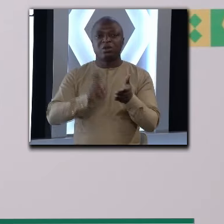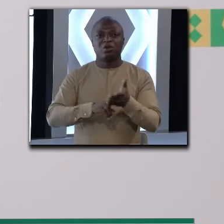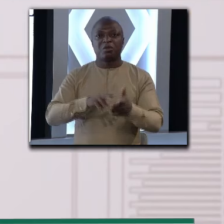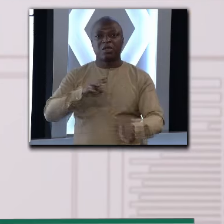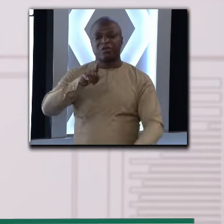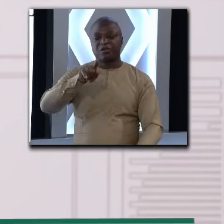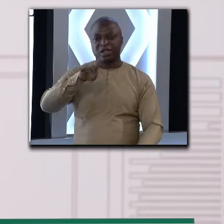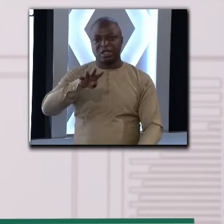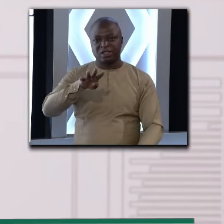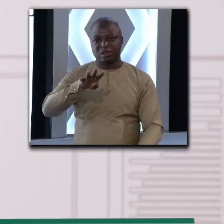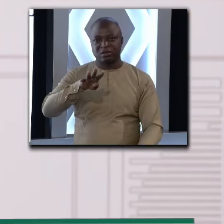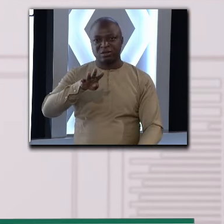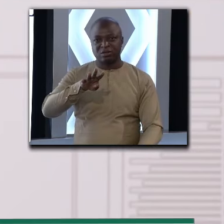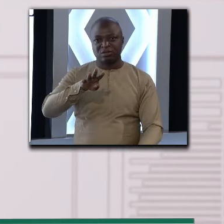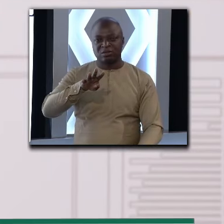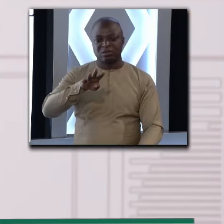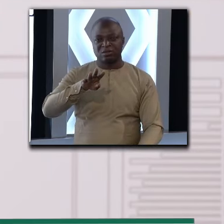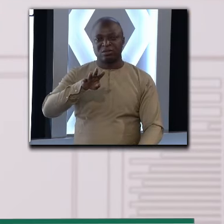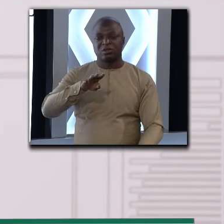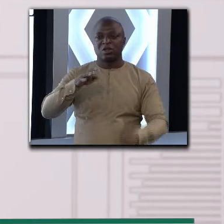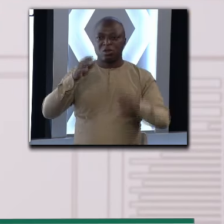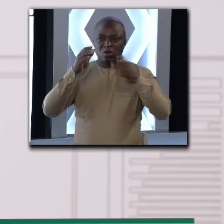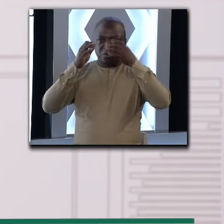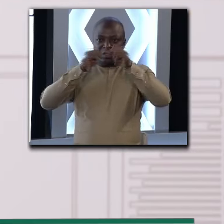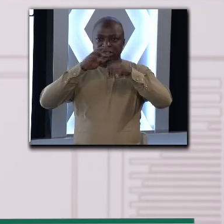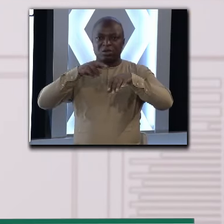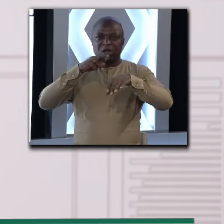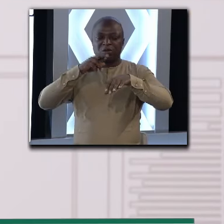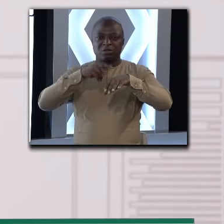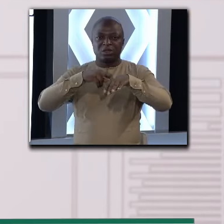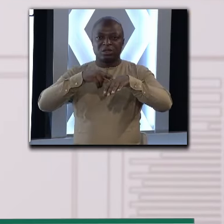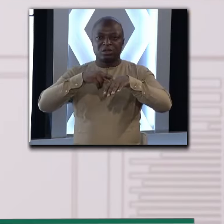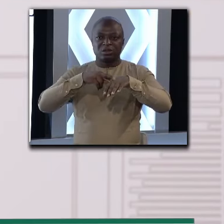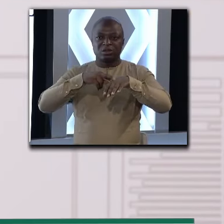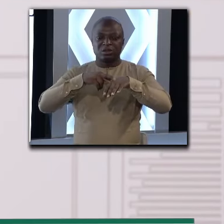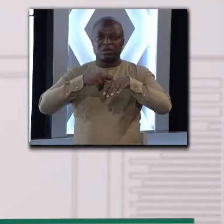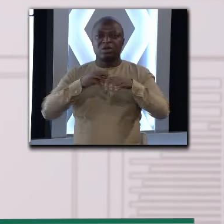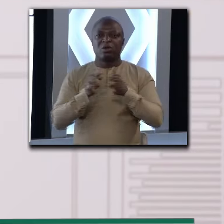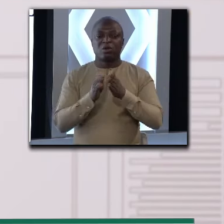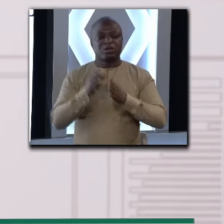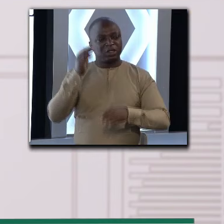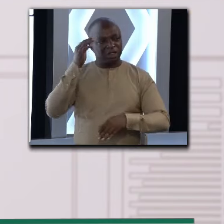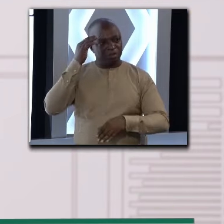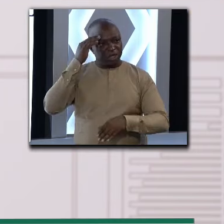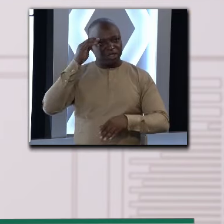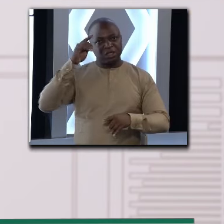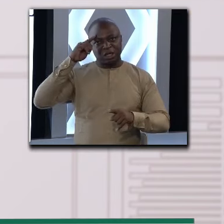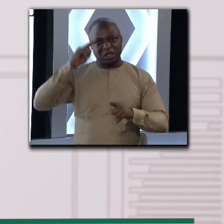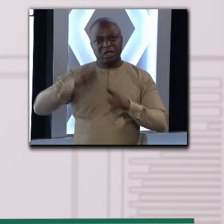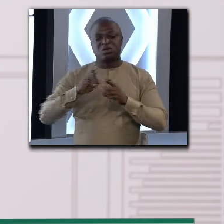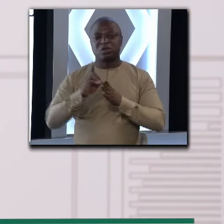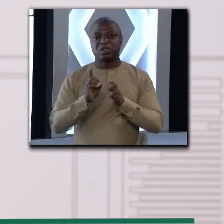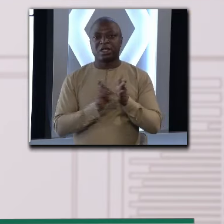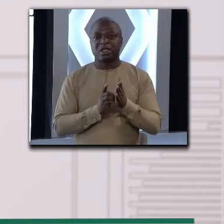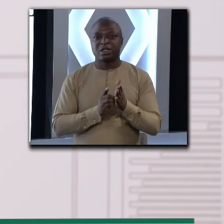2024. Le président de la République, le Conseil des ministres entendu,